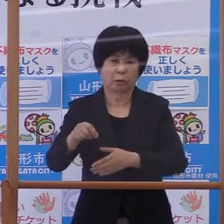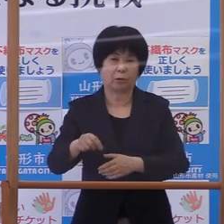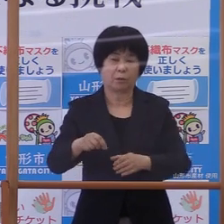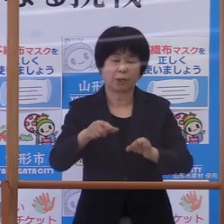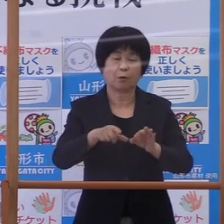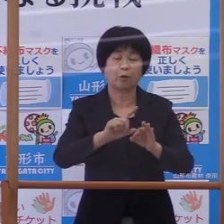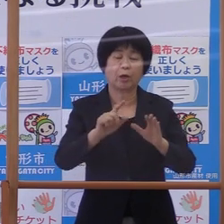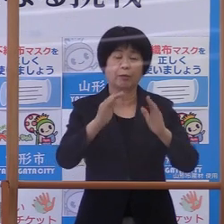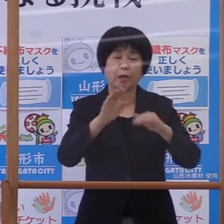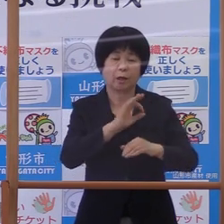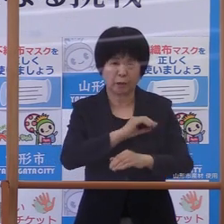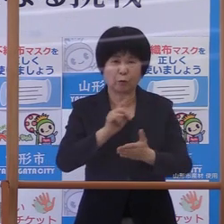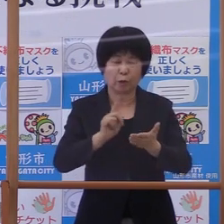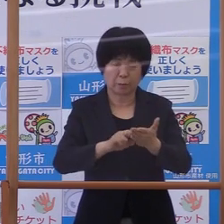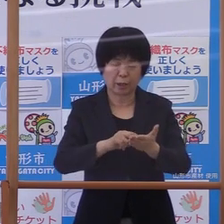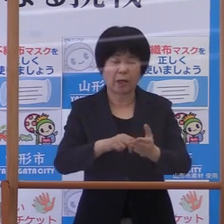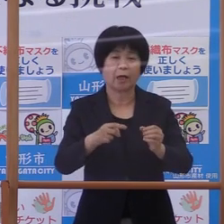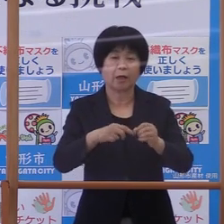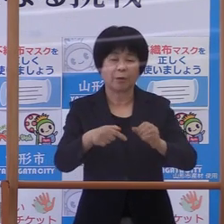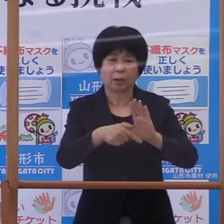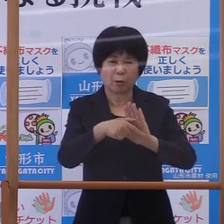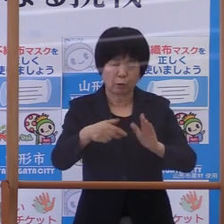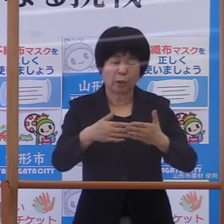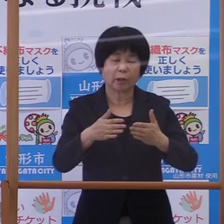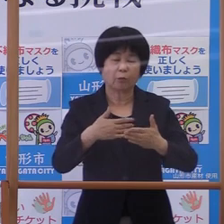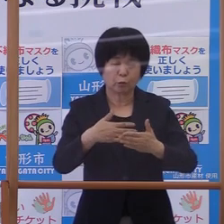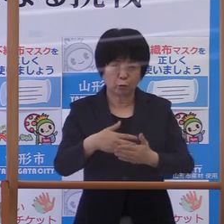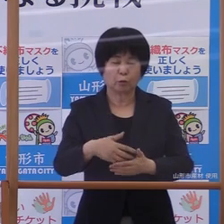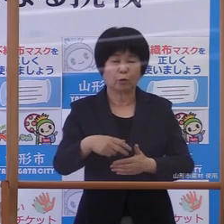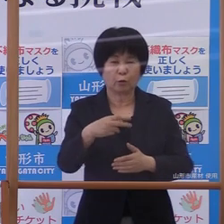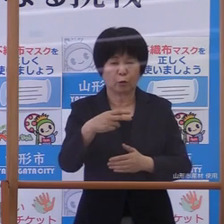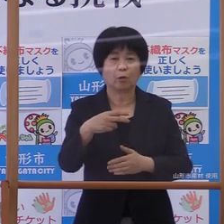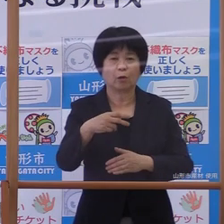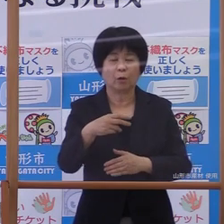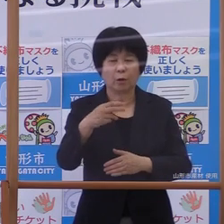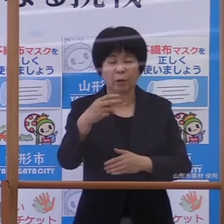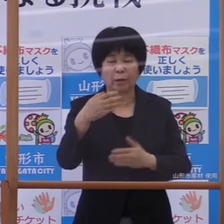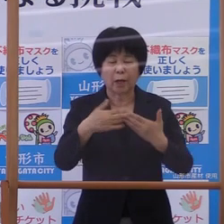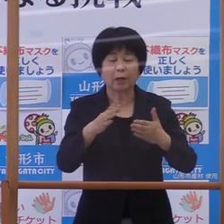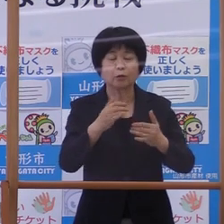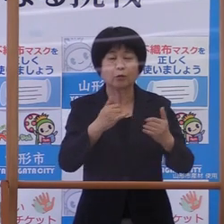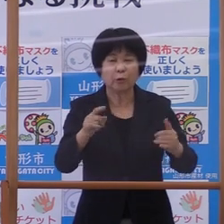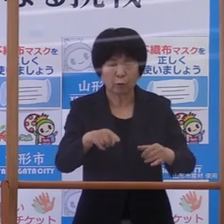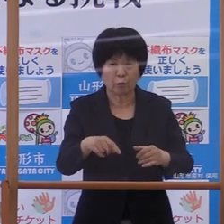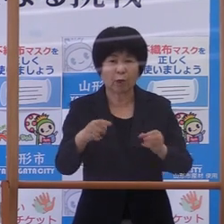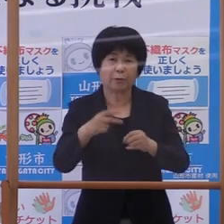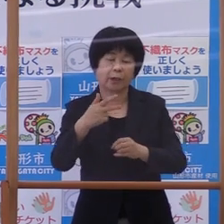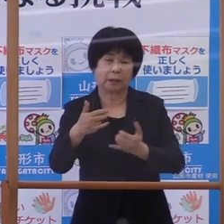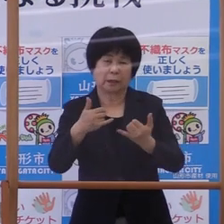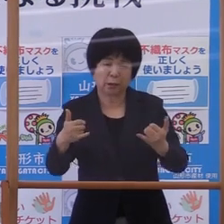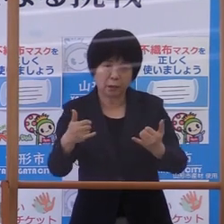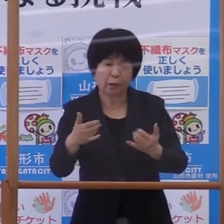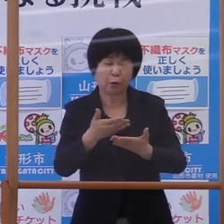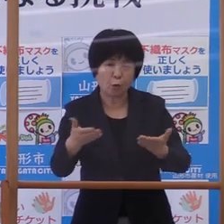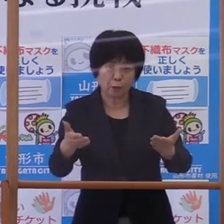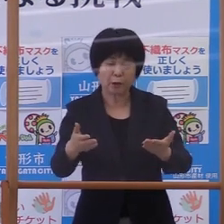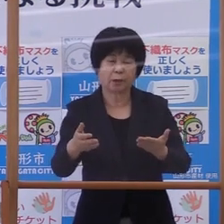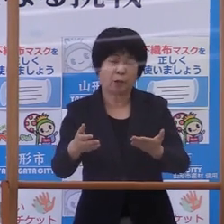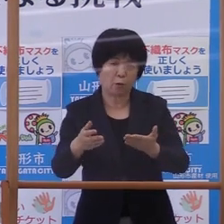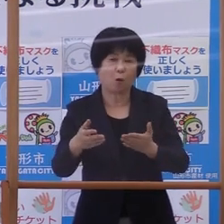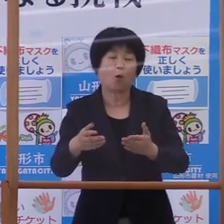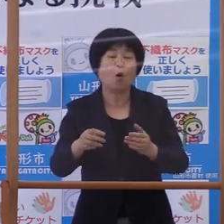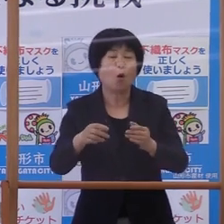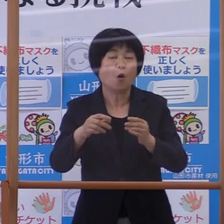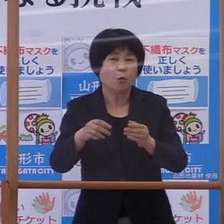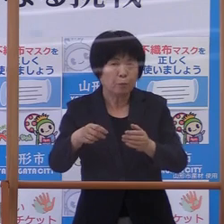設定し、山形ブランドを体験いただくモニターや山形市内の店舗施設をお得に利用できるプレミ